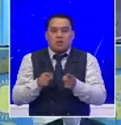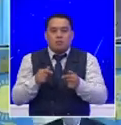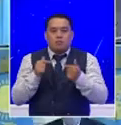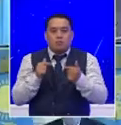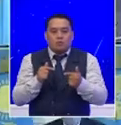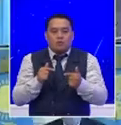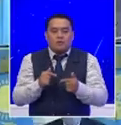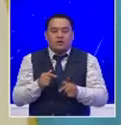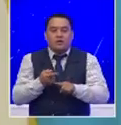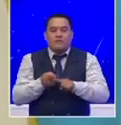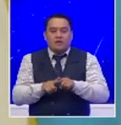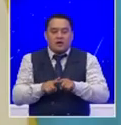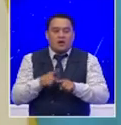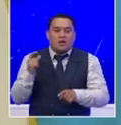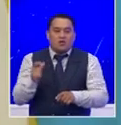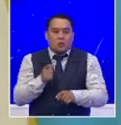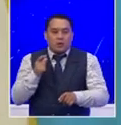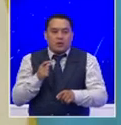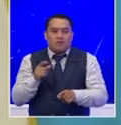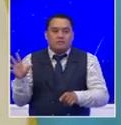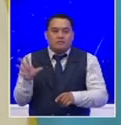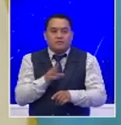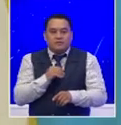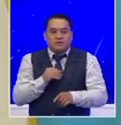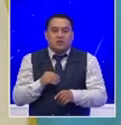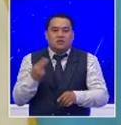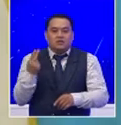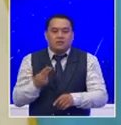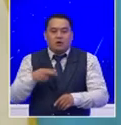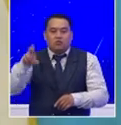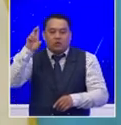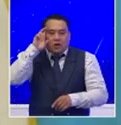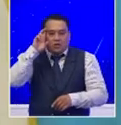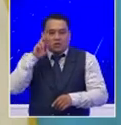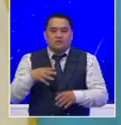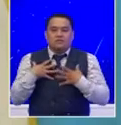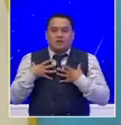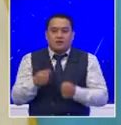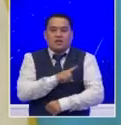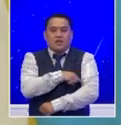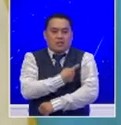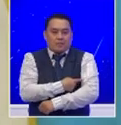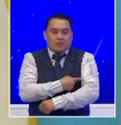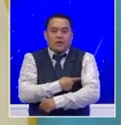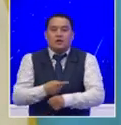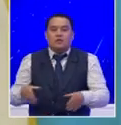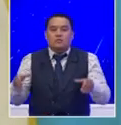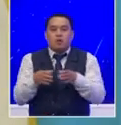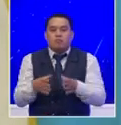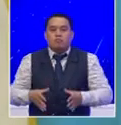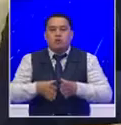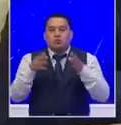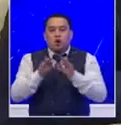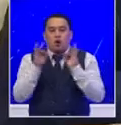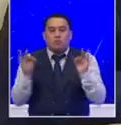антикризисный. Пандемия выявила все недоработки в цифровизации страны, в том числе в здравоохранении, где собирается большой